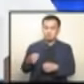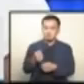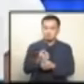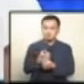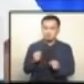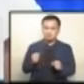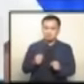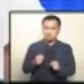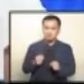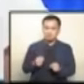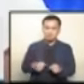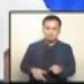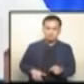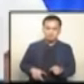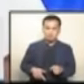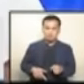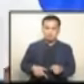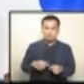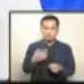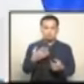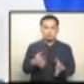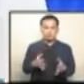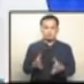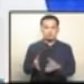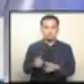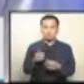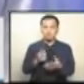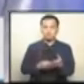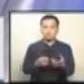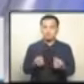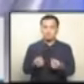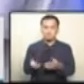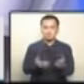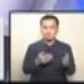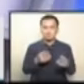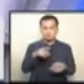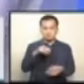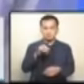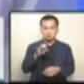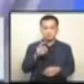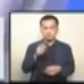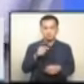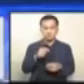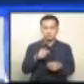Sinisafety ko po, sir, yung baril ko po. Pagkatapos na, anong ginawa? Dinala ka sa presinto? Hindi po. Doon po sa loob.